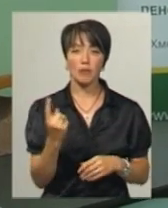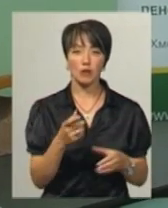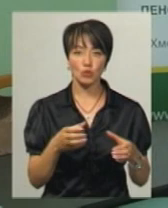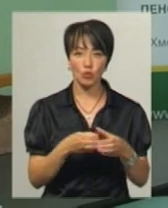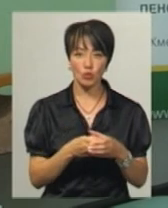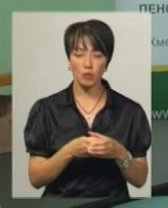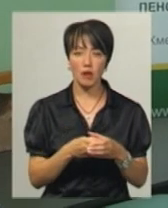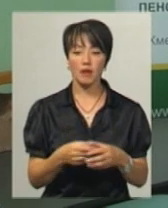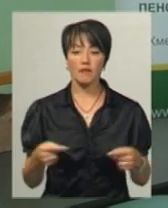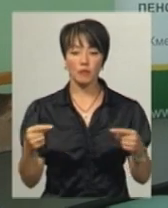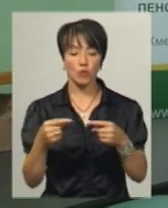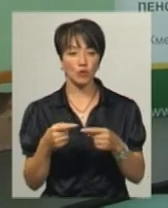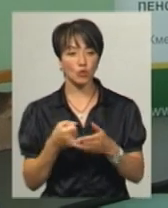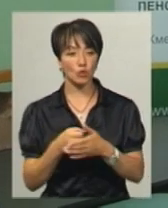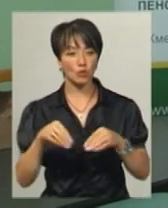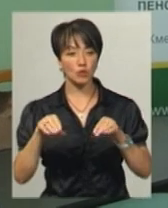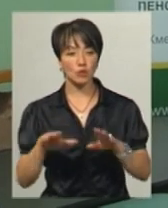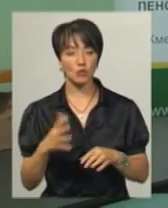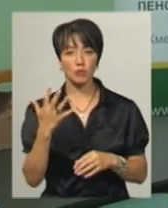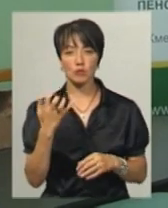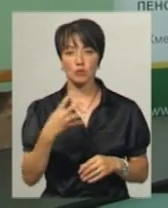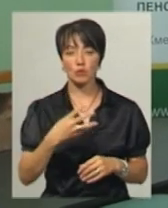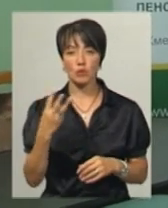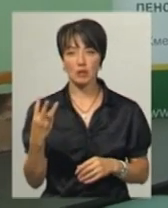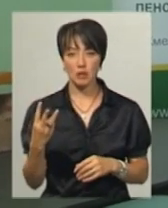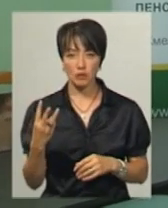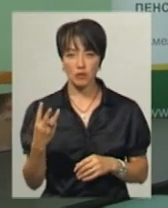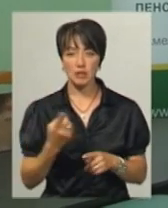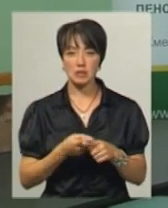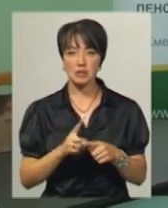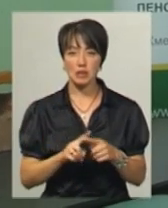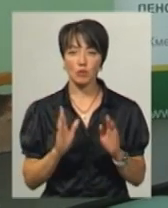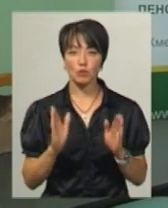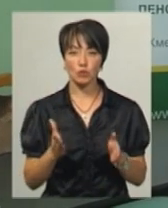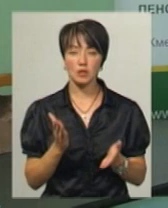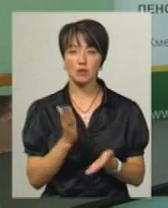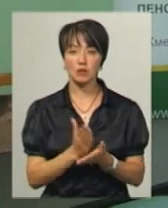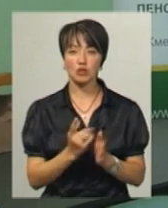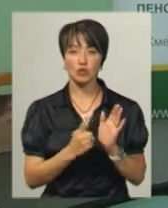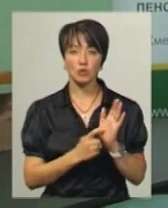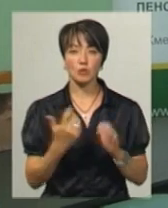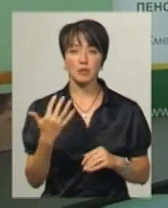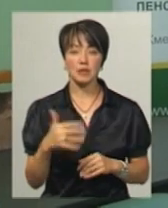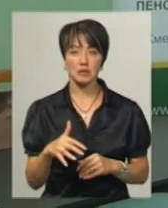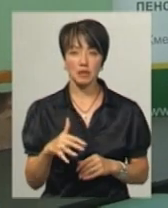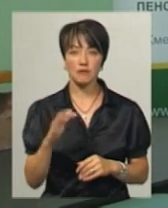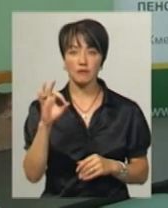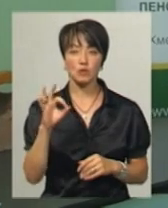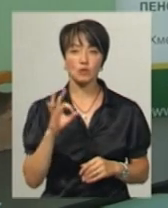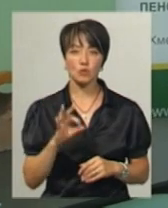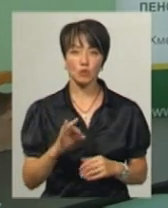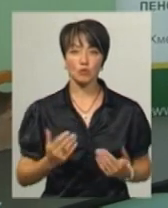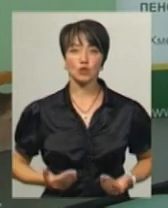групи. Відповідно до постанови 543, це вже буде становити 650%